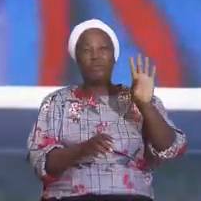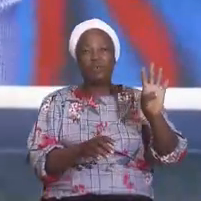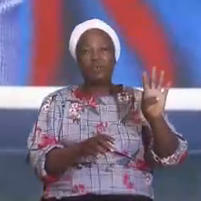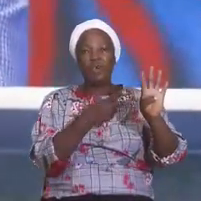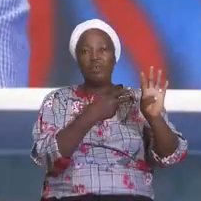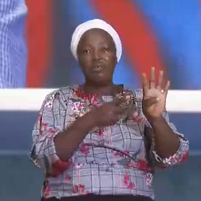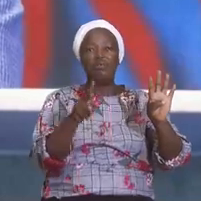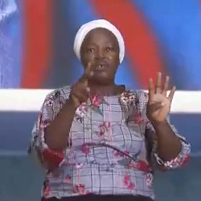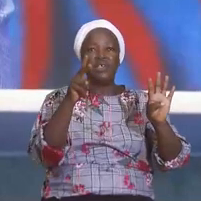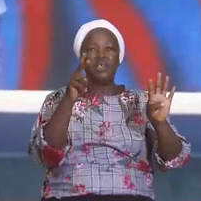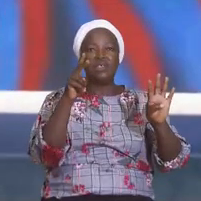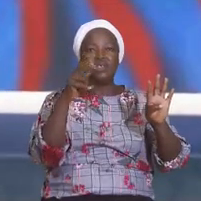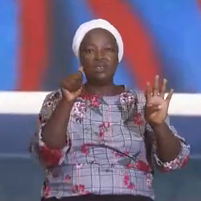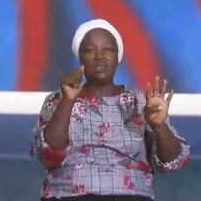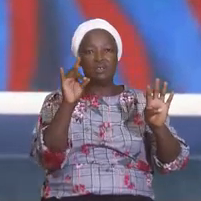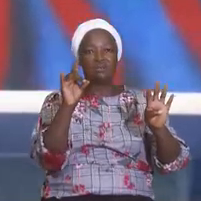18. Luc